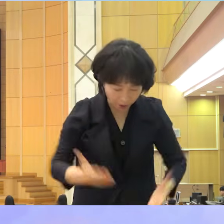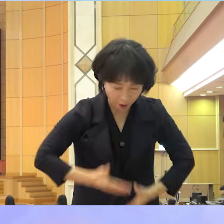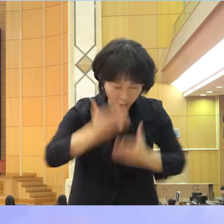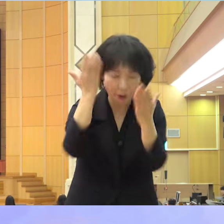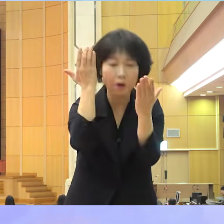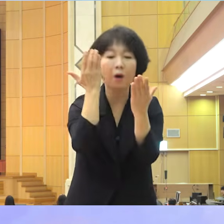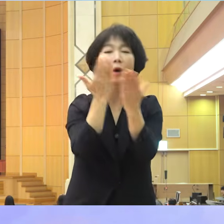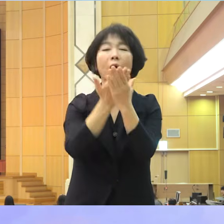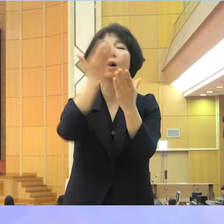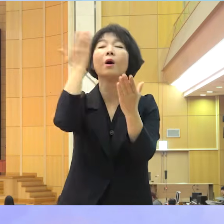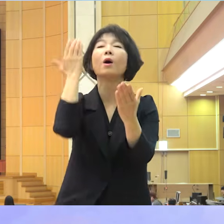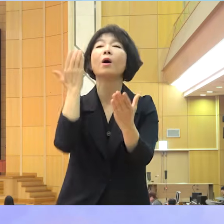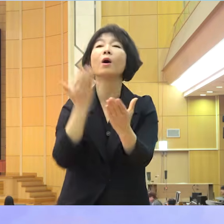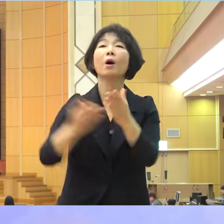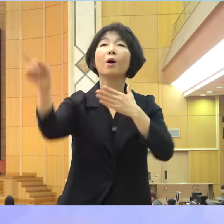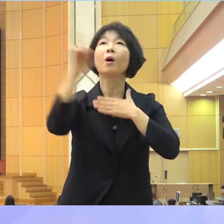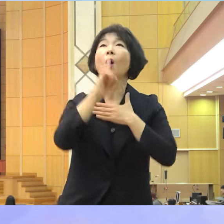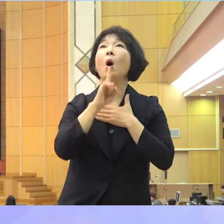주소서.